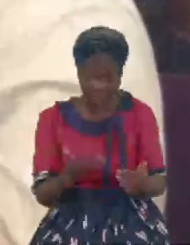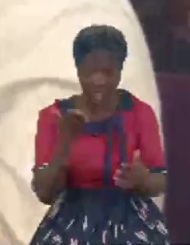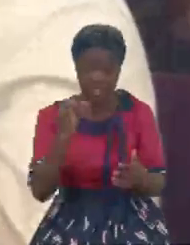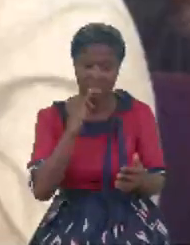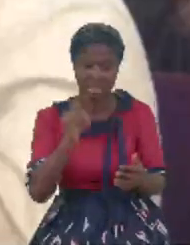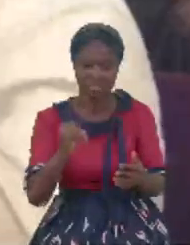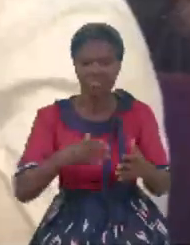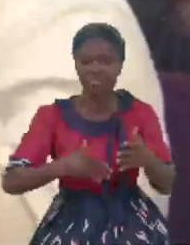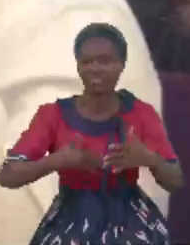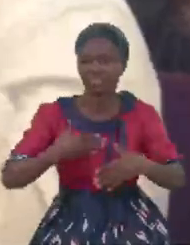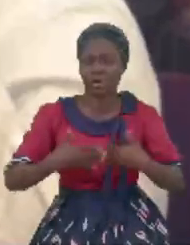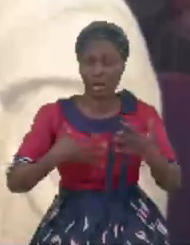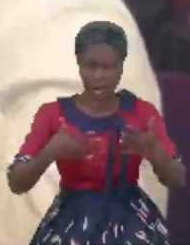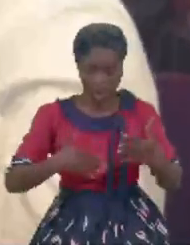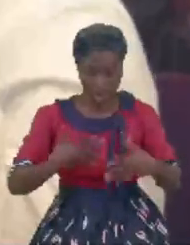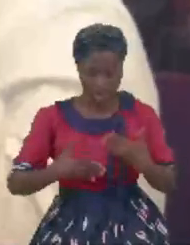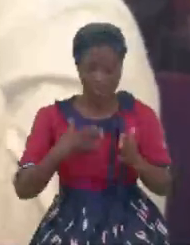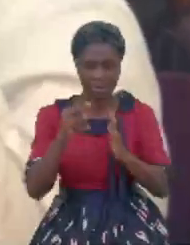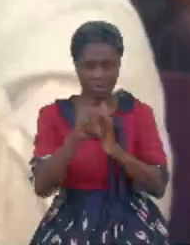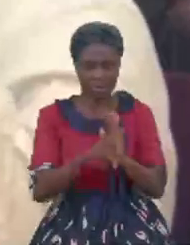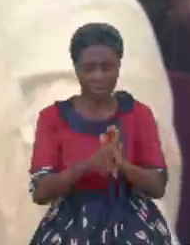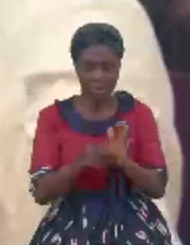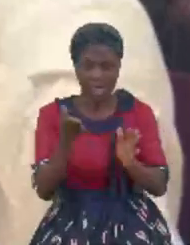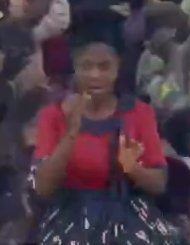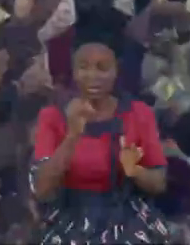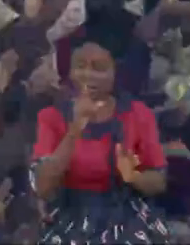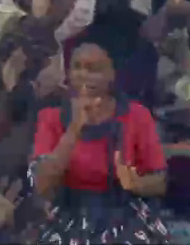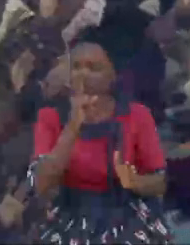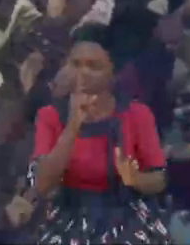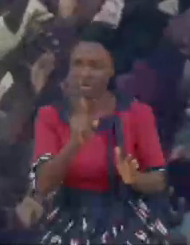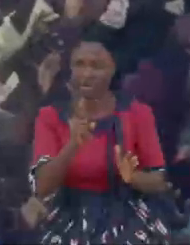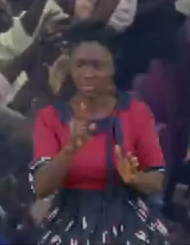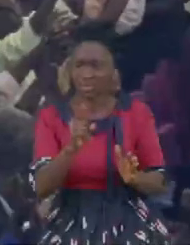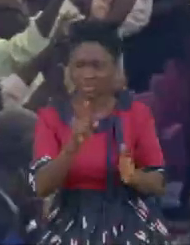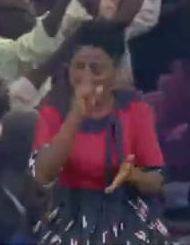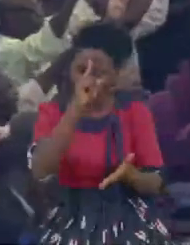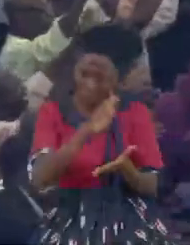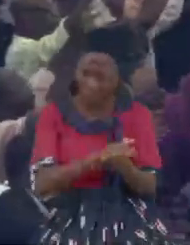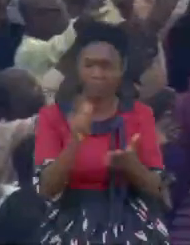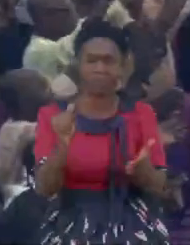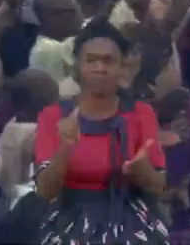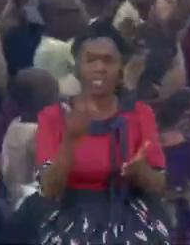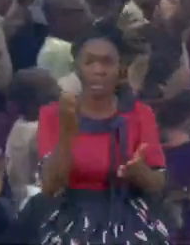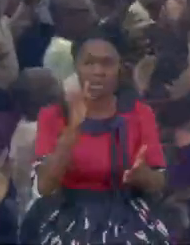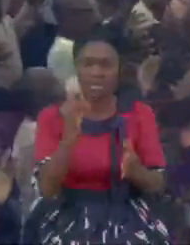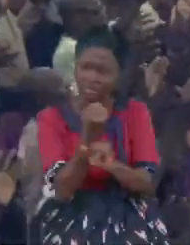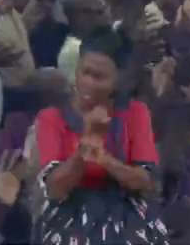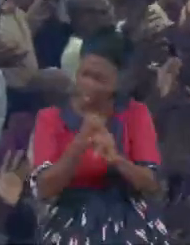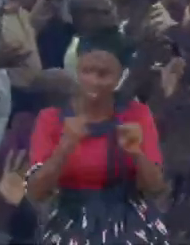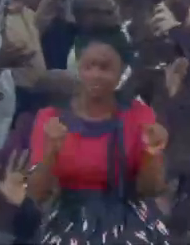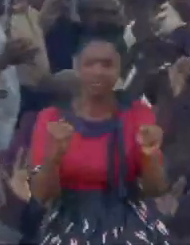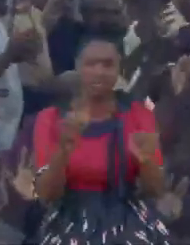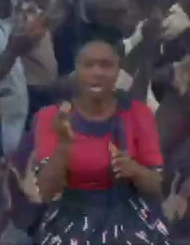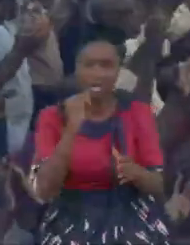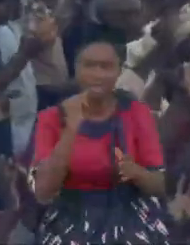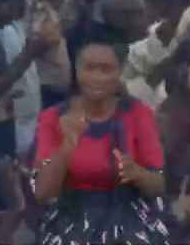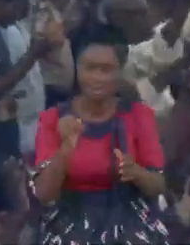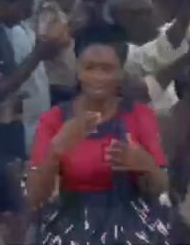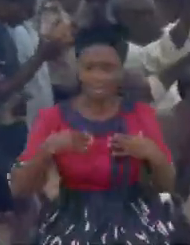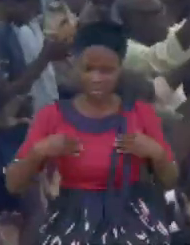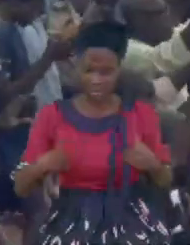joie, il y a l'allégresse, il y a l'assurance, il y a le salut, il y a